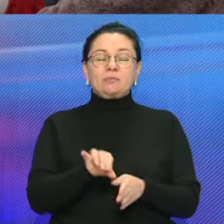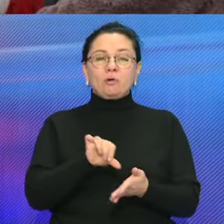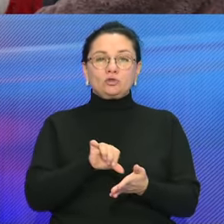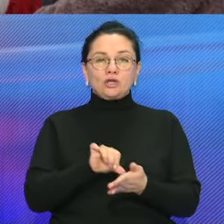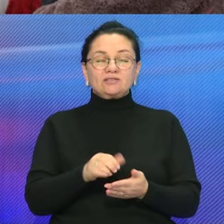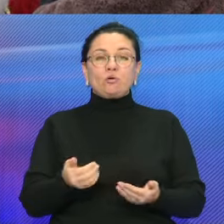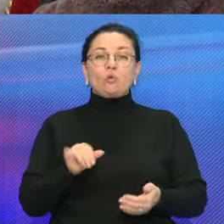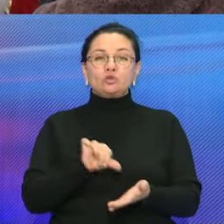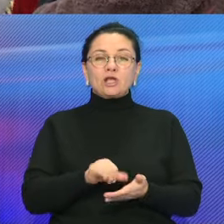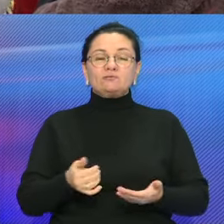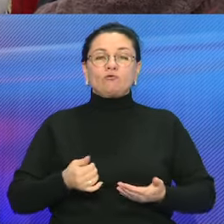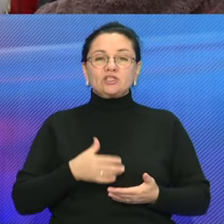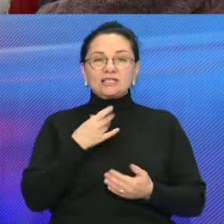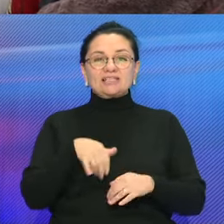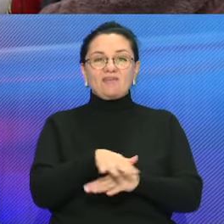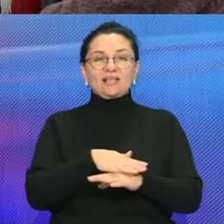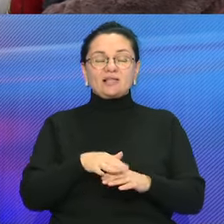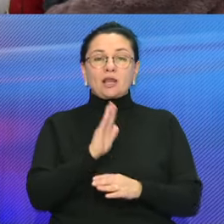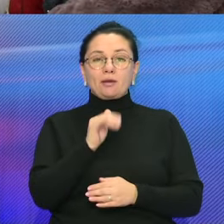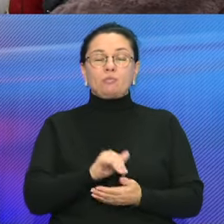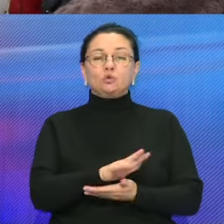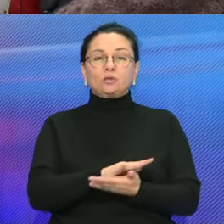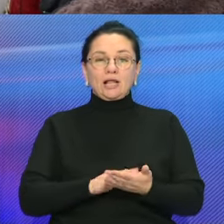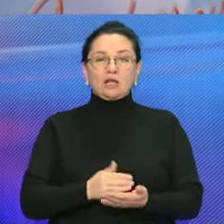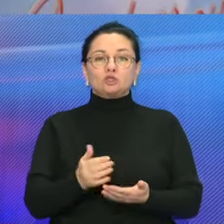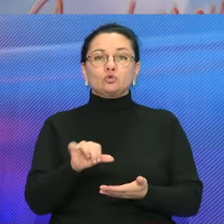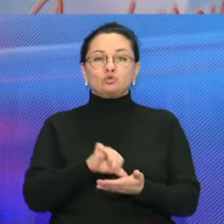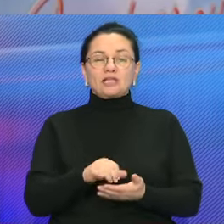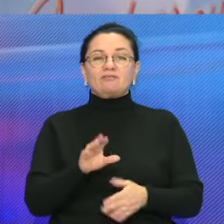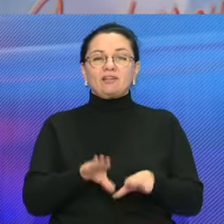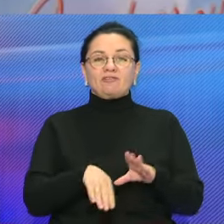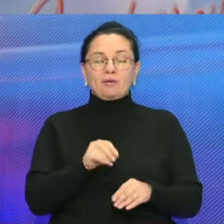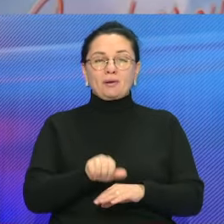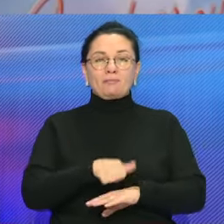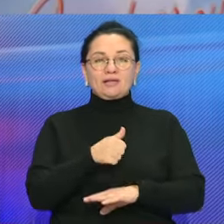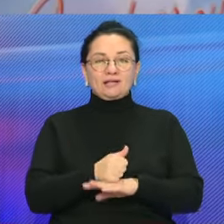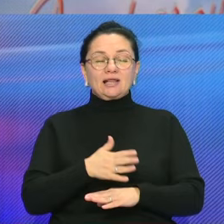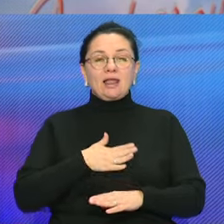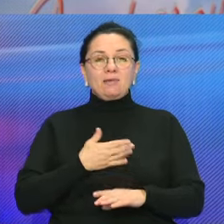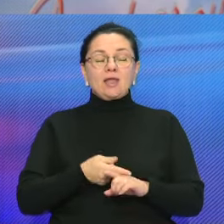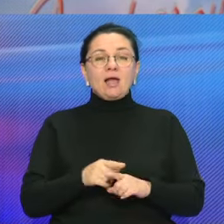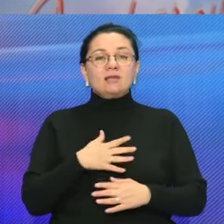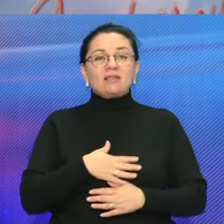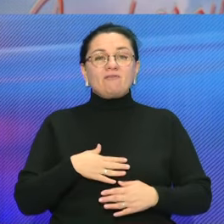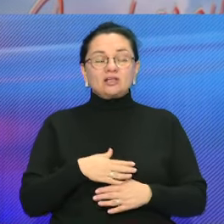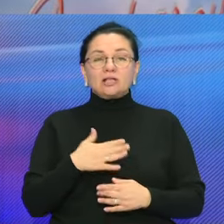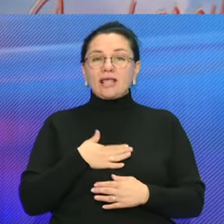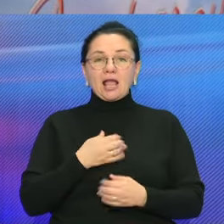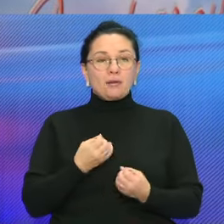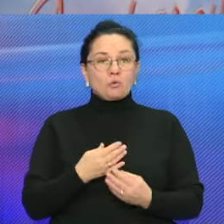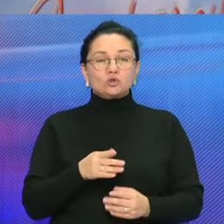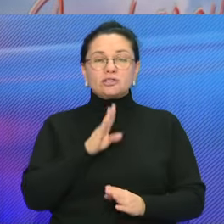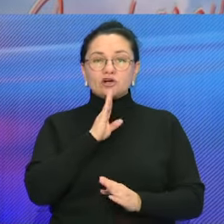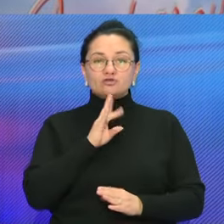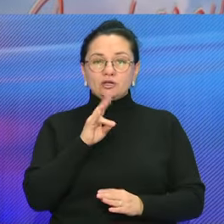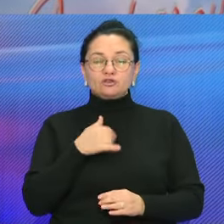страны и буду в дальнейшем участвовать в выборах президента. Для меня это важно, потому что я не просто женщина, потому что я